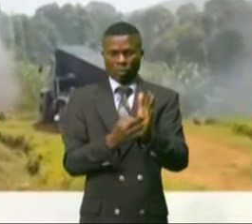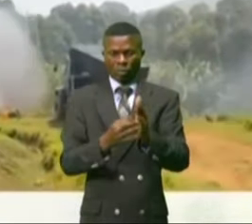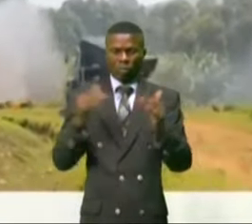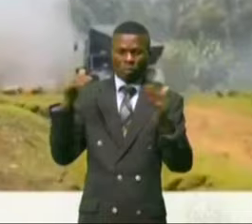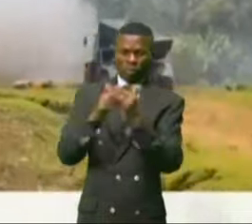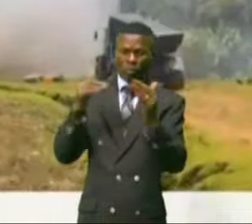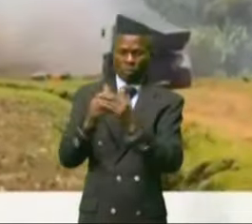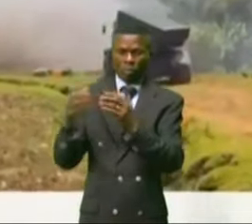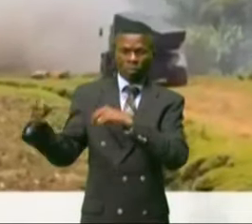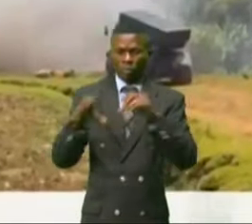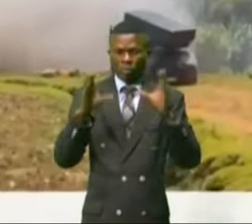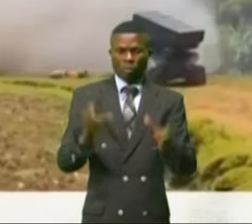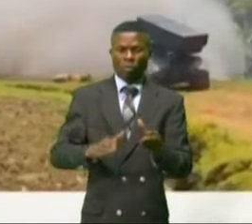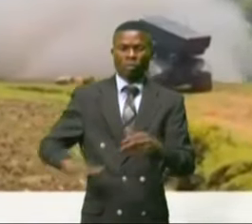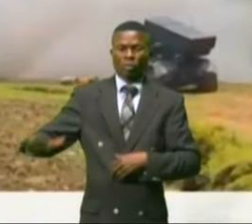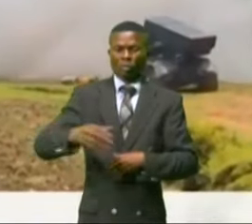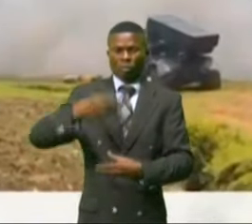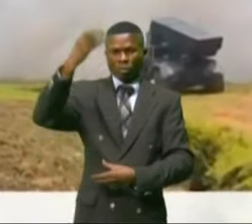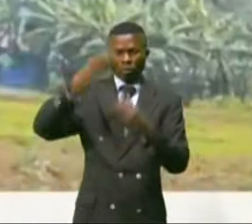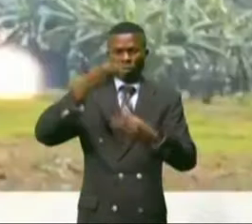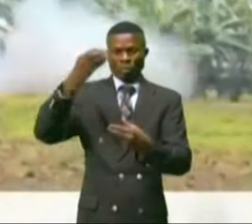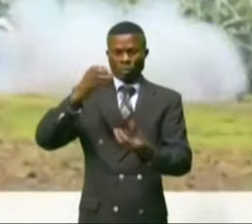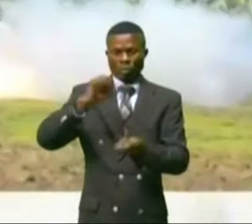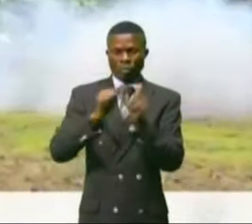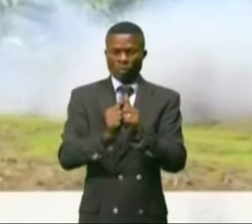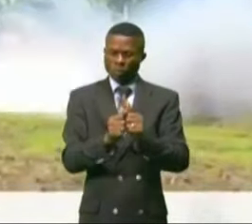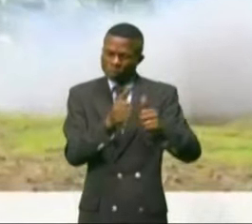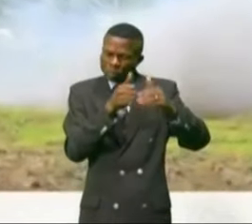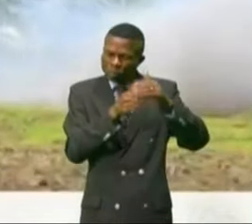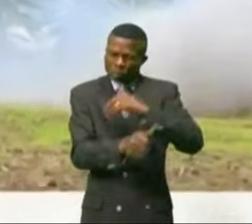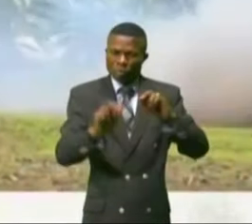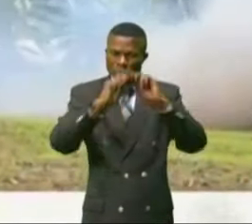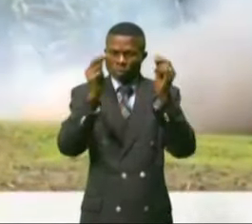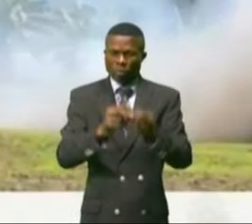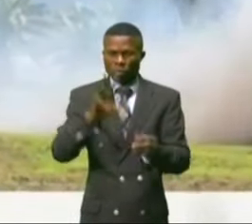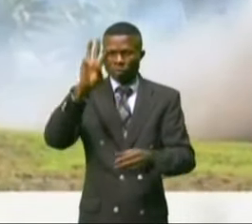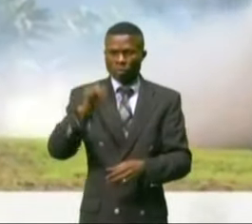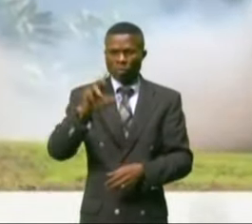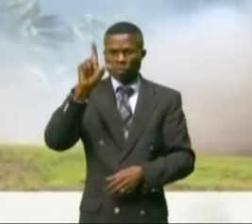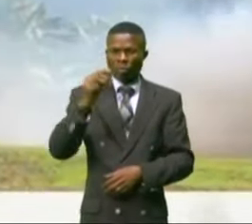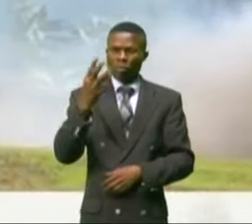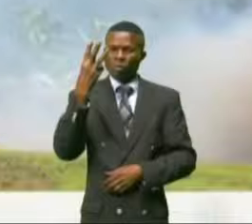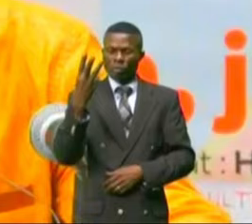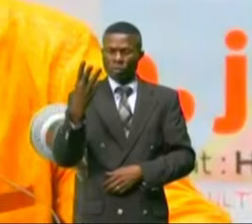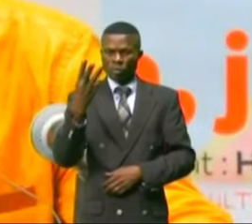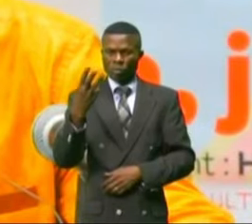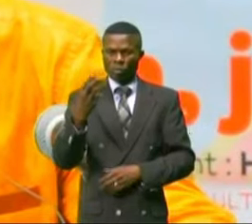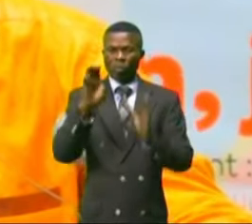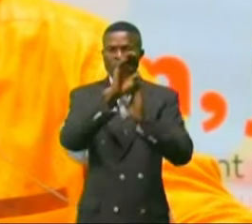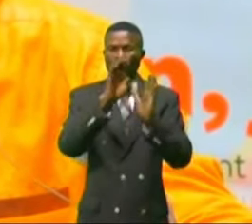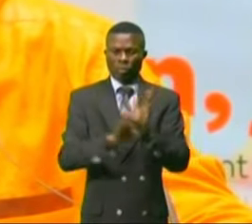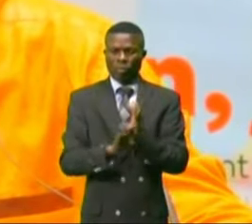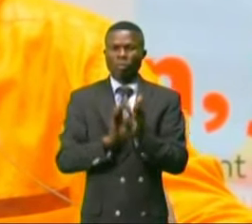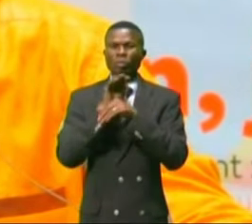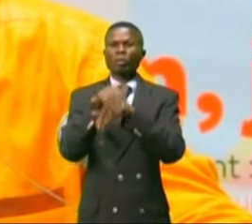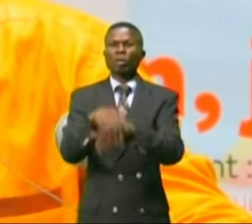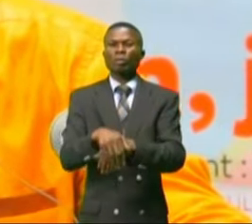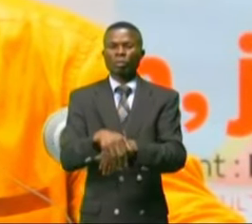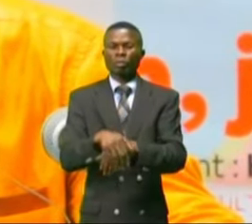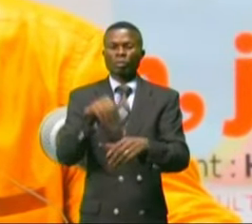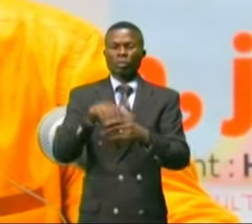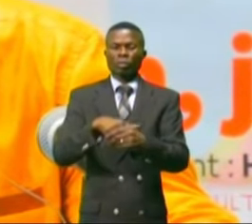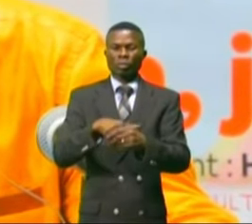démocratique du Congo par le Rwanda à travers les marionnettes du M23. Une constitution qui est intervenue dans